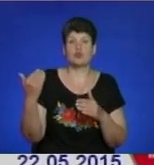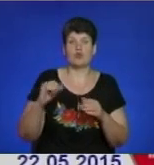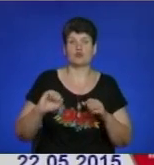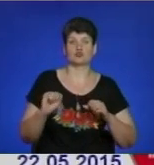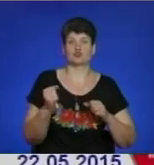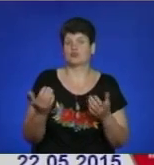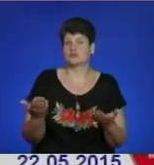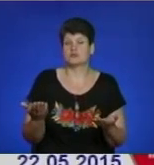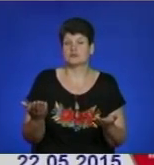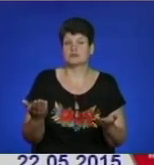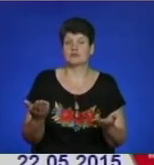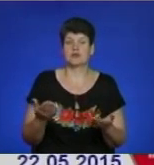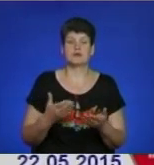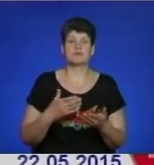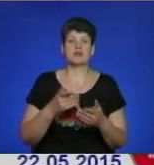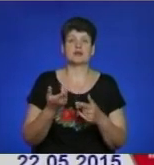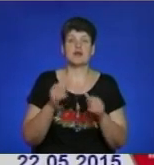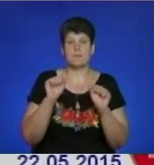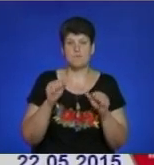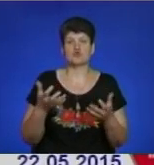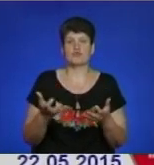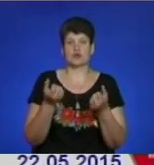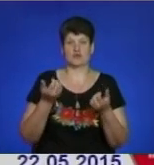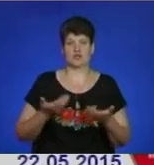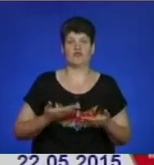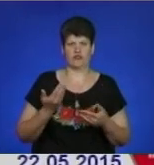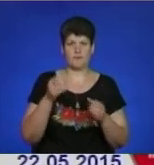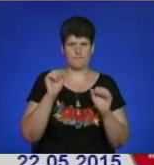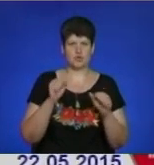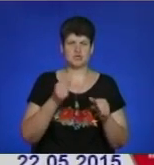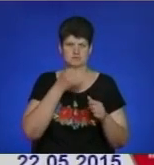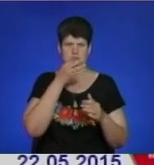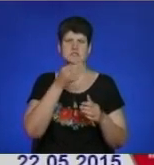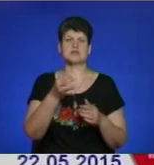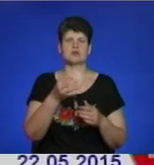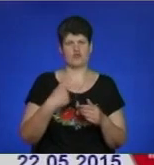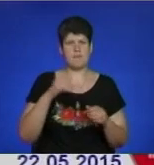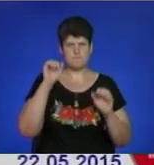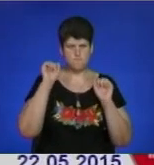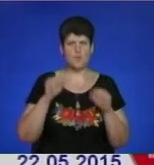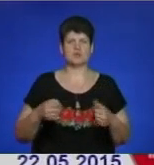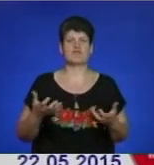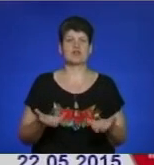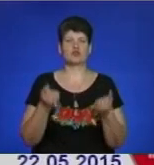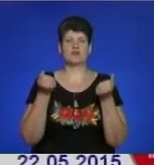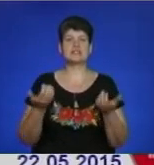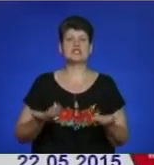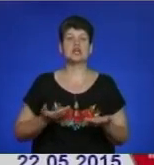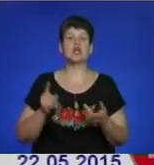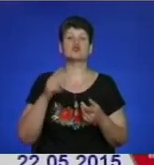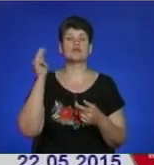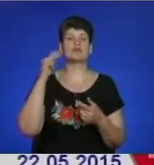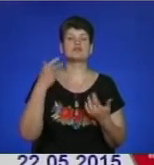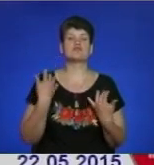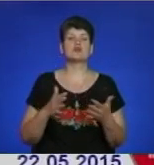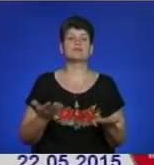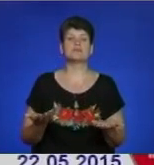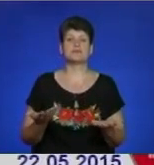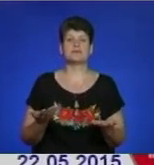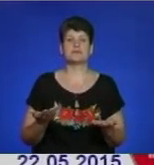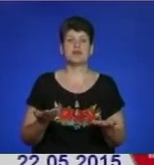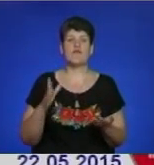будете знати, що робити? Я думаю, що буду знати, оскільки якщо я маю допомогти, я спочатку